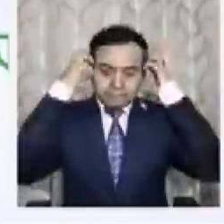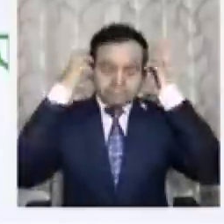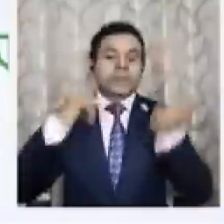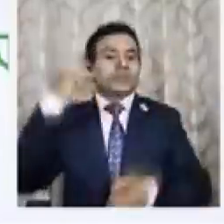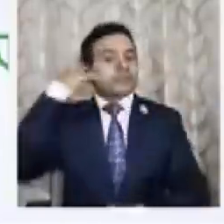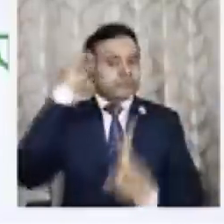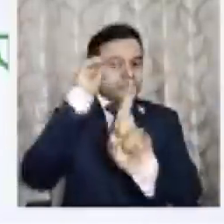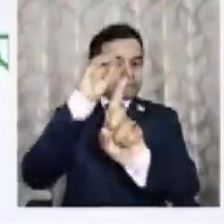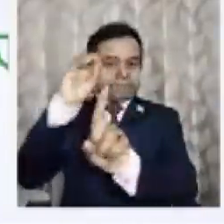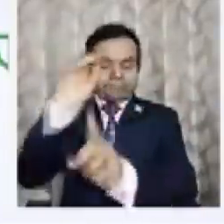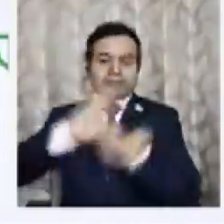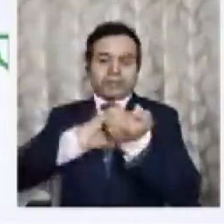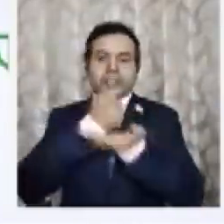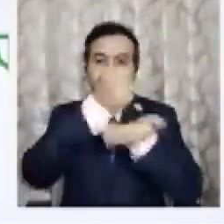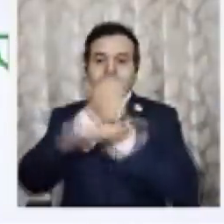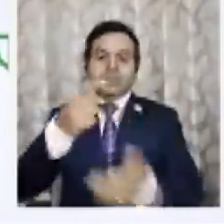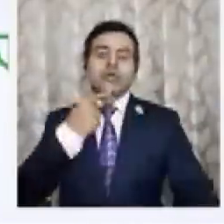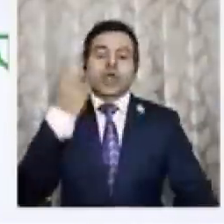জন।